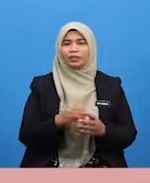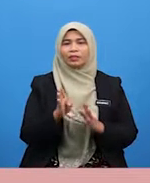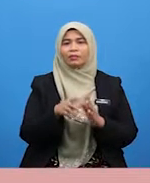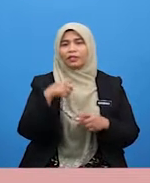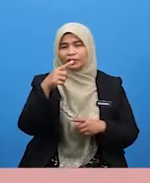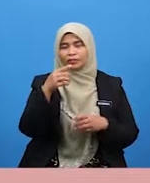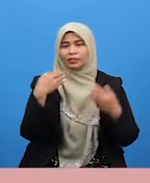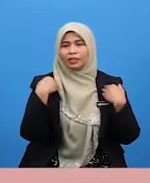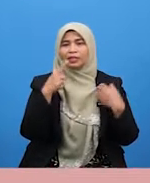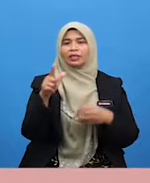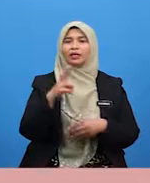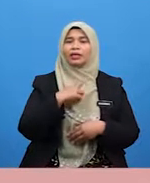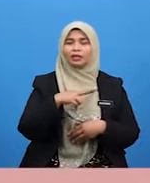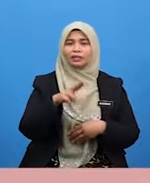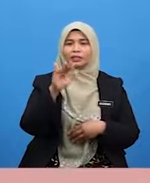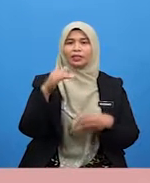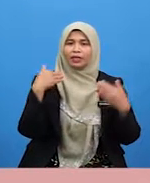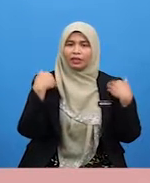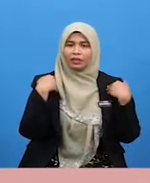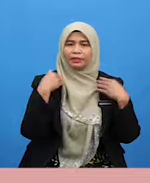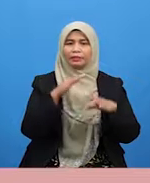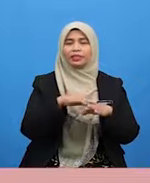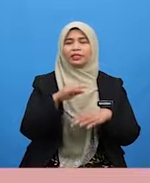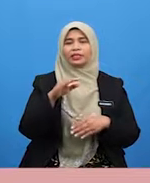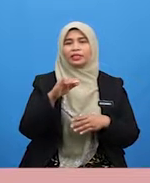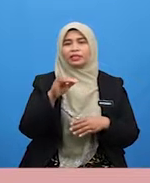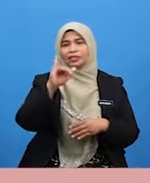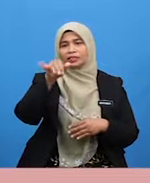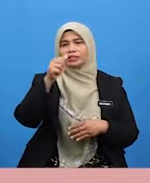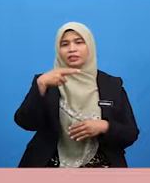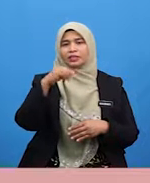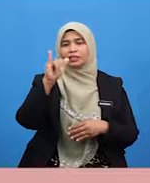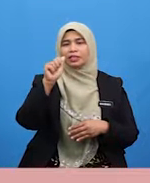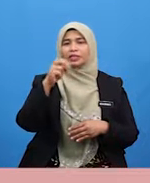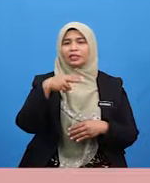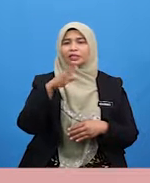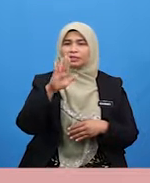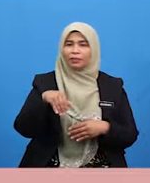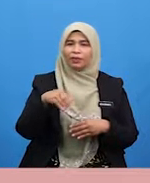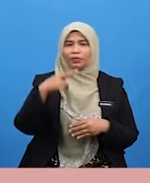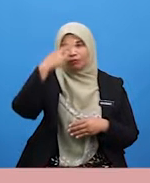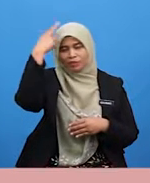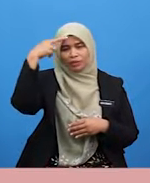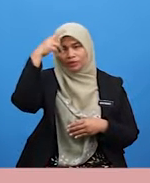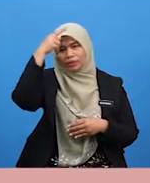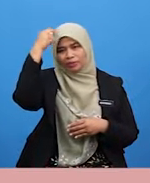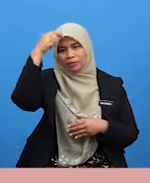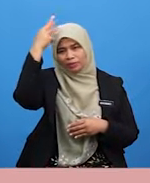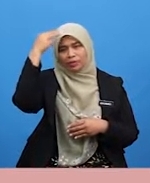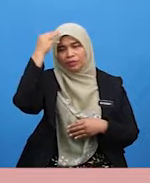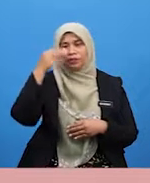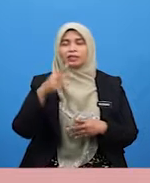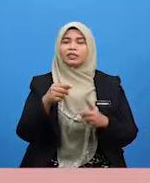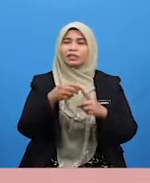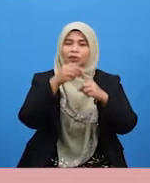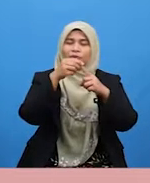Berikut adalah agama yang wujud pada era jahiliah sebelum kerasulan Nabi Muhammad sallallahu alaihi wasallam